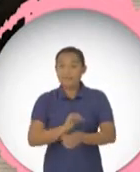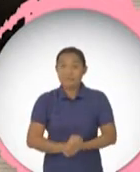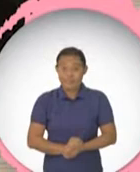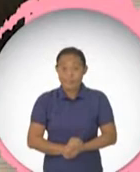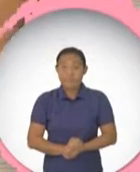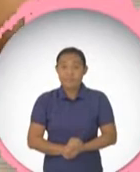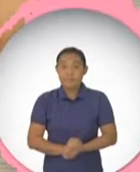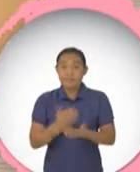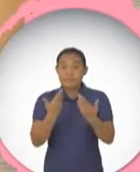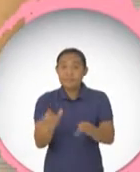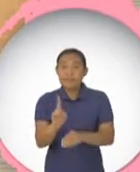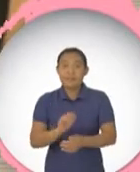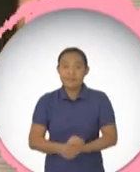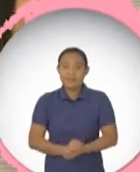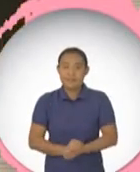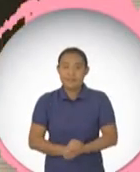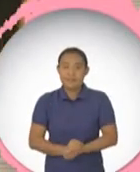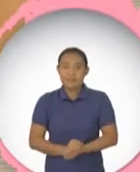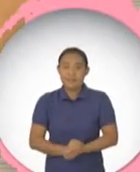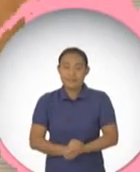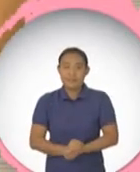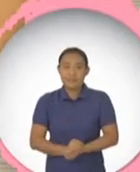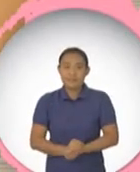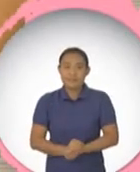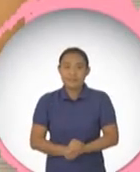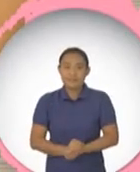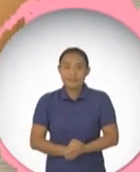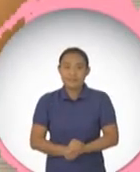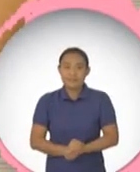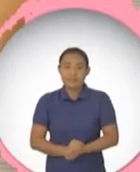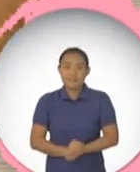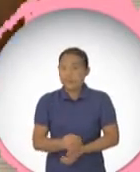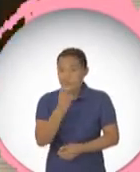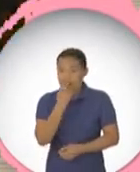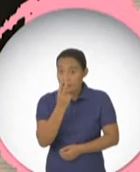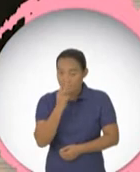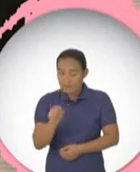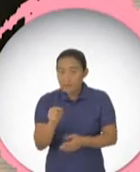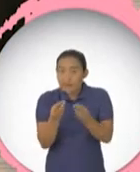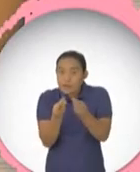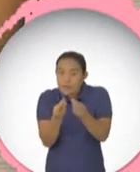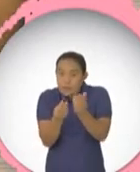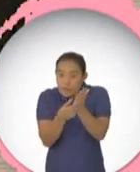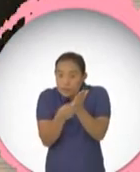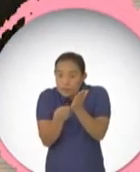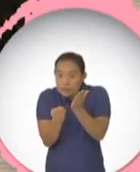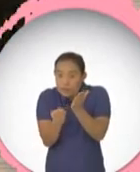อยู่ค่ะ เพราะเราพับแล้วรีหลายที ใช่แล้วก็จะเห็นไขมันที่แทรกซ้อนกันอยู่นะคะ